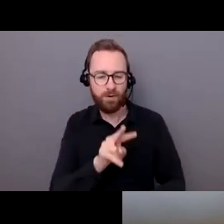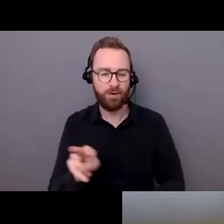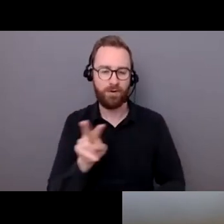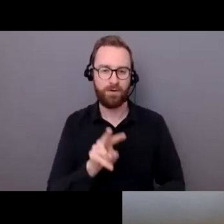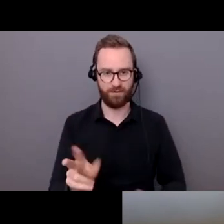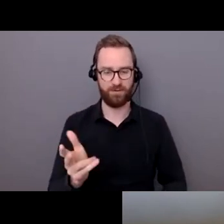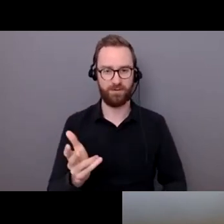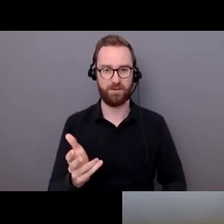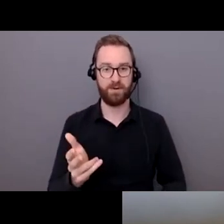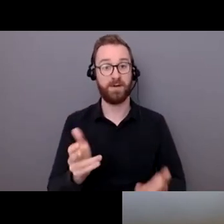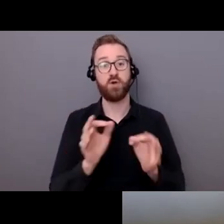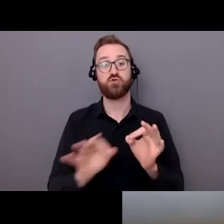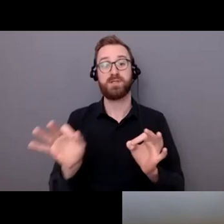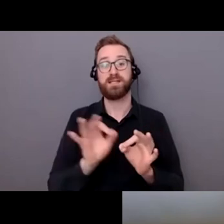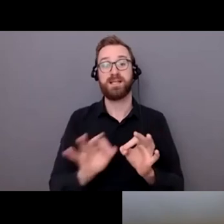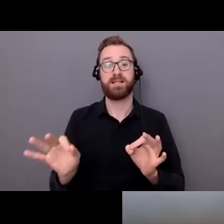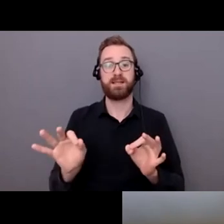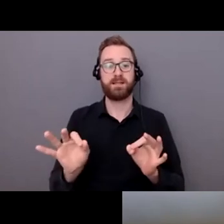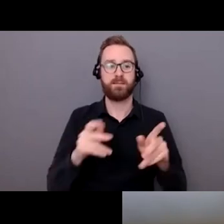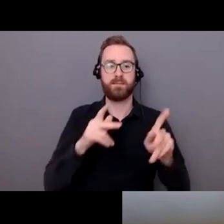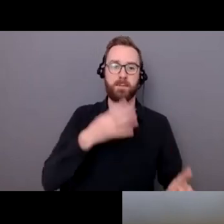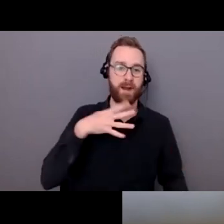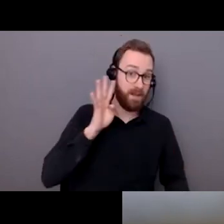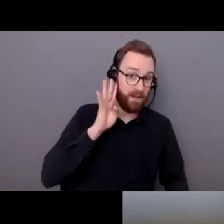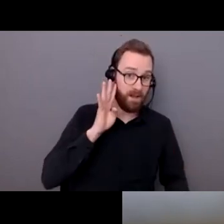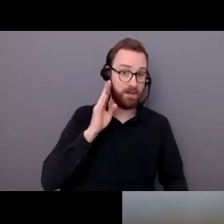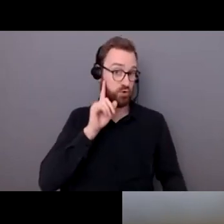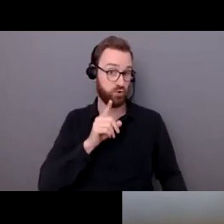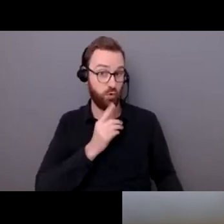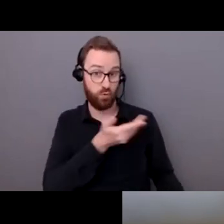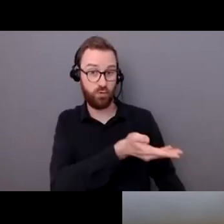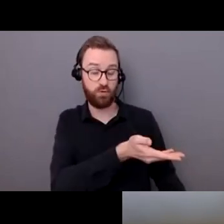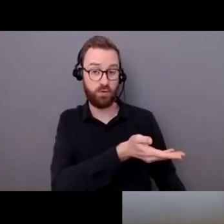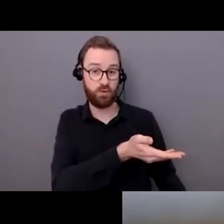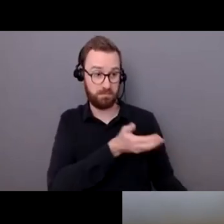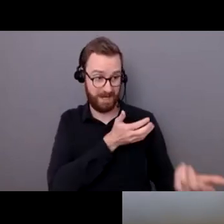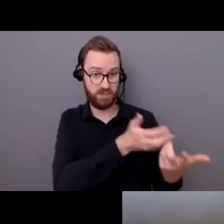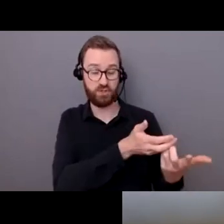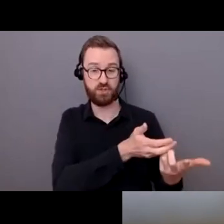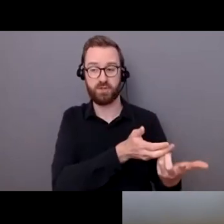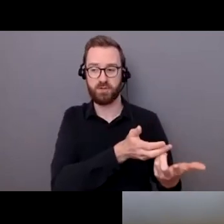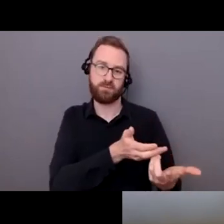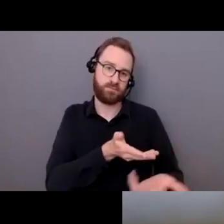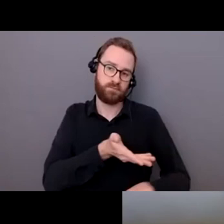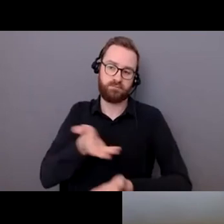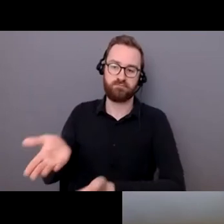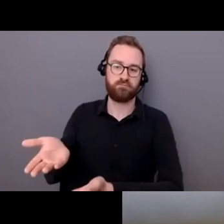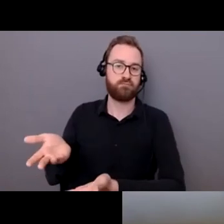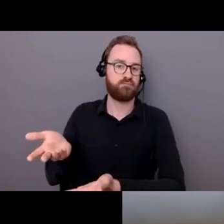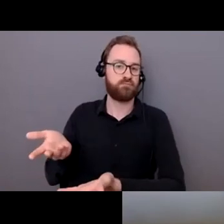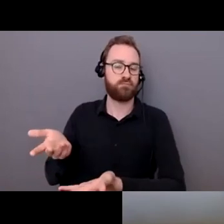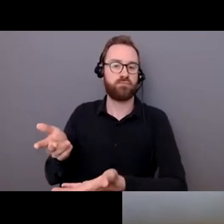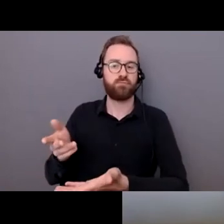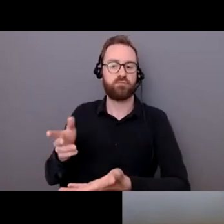Mais les sous-titres peuvent être bons pour une personne qui est malentendante ou qui a une déficience auditive, mais peuvent être bons ou bons pour une personne qui a un